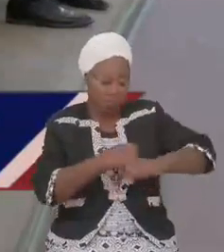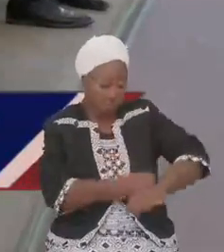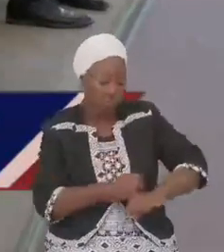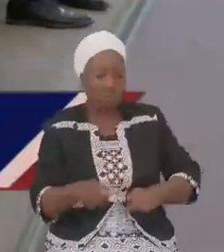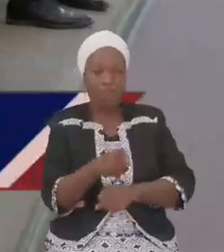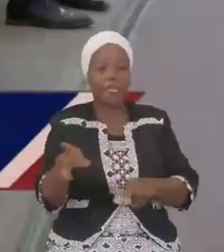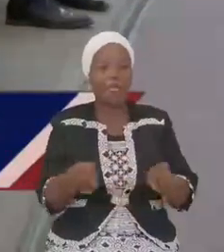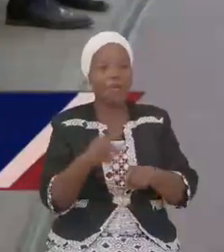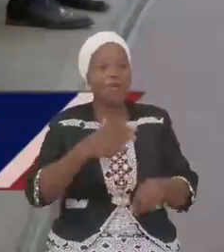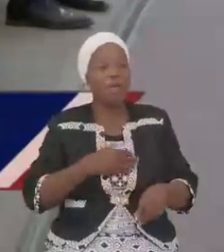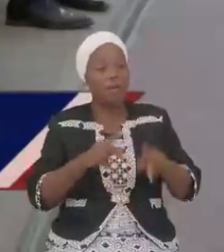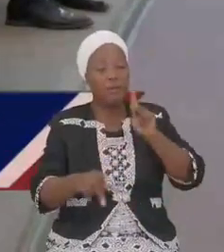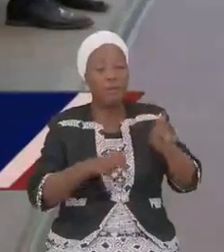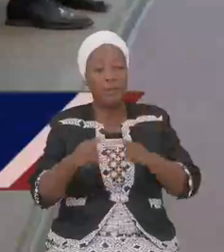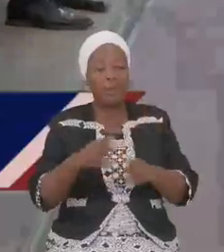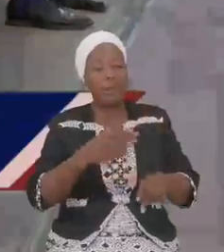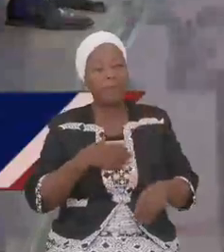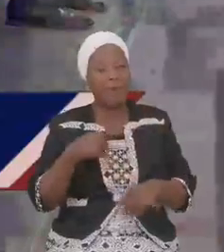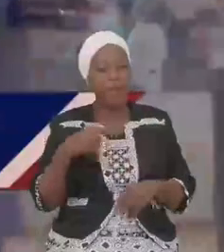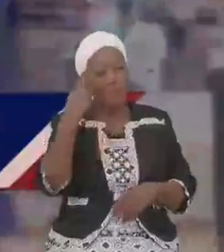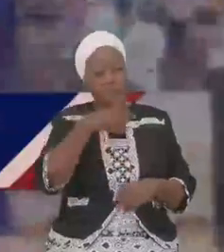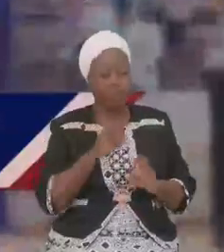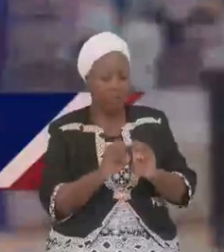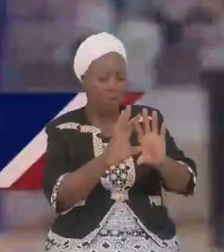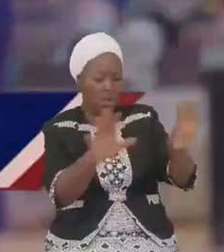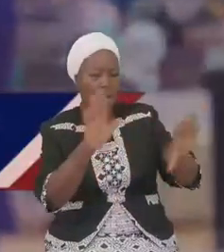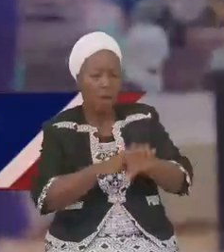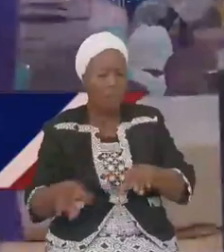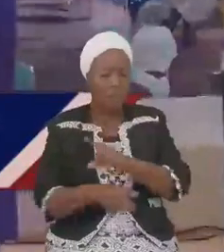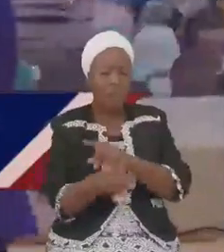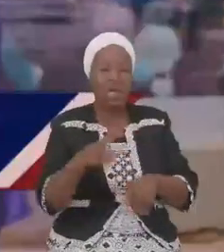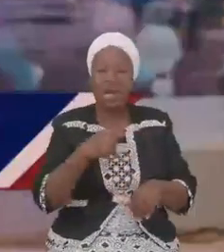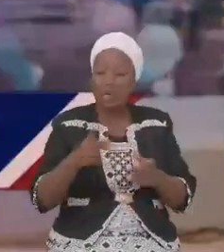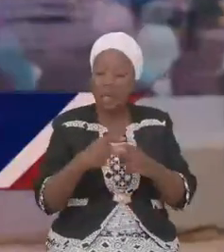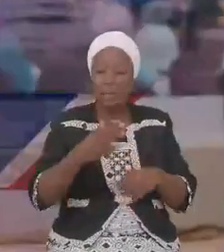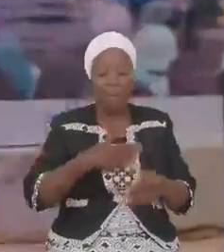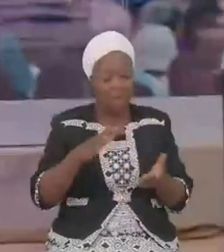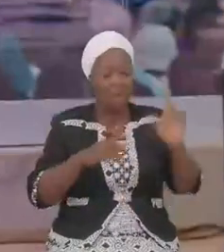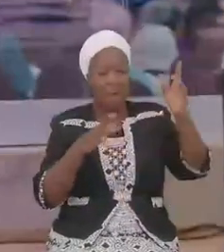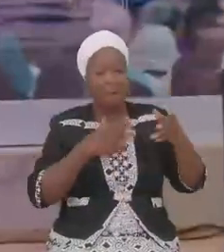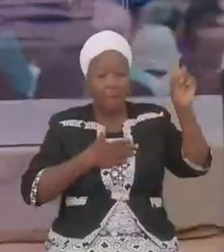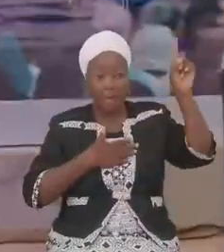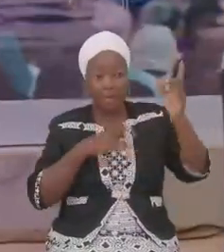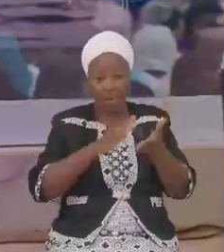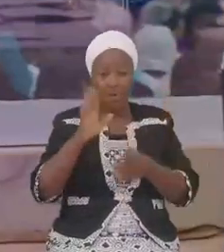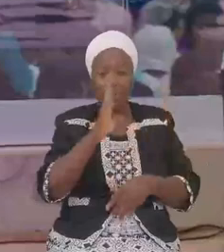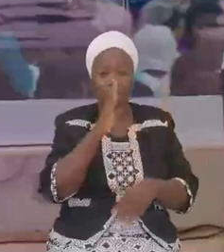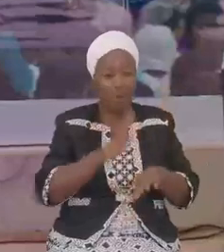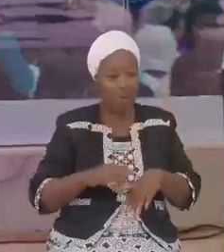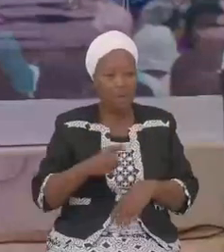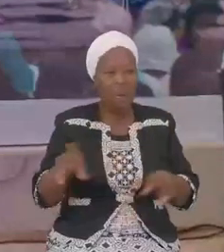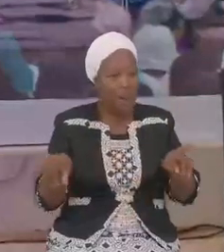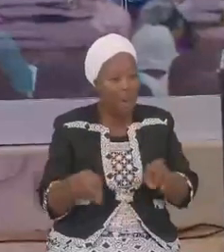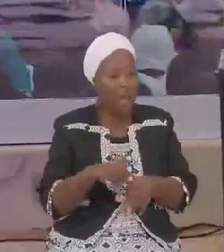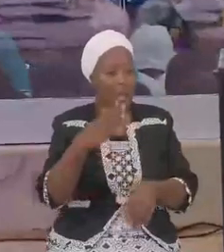diriger comme mon peuple. Mon visage va briller sur eux. Ma gloire sera sur eux comme mon peuple.